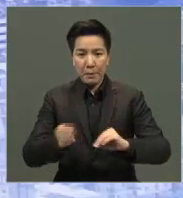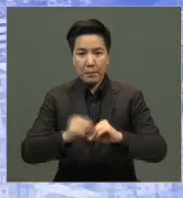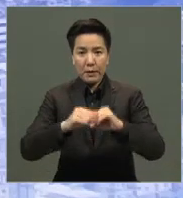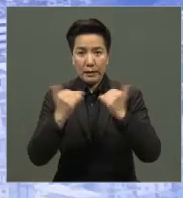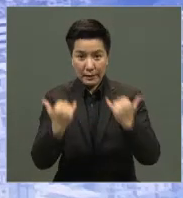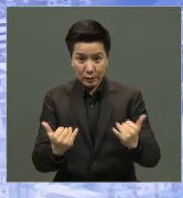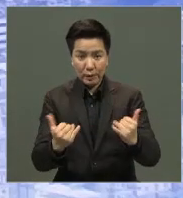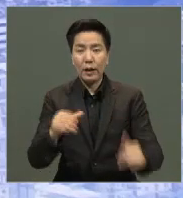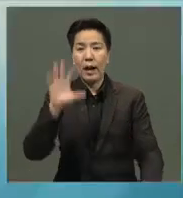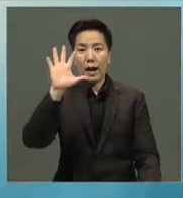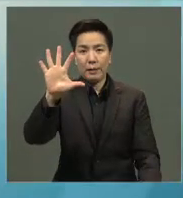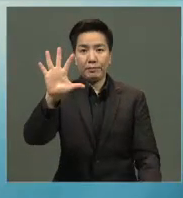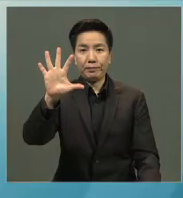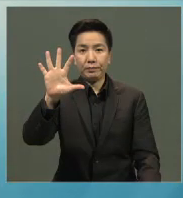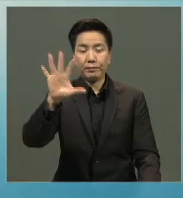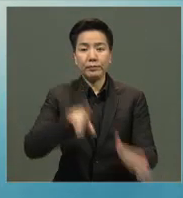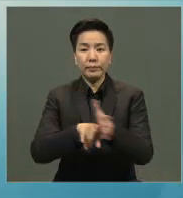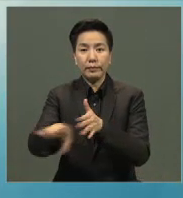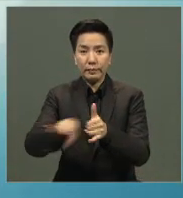หรืออะไรก็แล้วแต่นะครับนี่คือสิ่งที่เราทำสำเร็จจะมาแล้วและจะทำเหมือนต่อไปนะครับครับวันนี้ผมก็จะมารายงานนะครับตัวเลขซึ่งก็จะเพิ่มขึ้นวันนี้เพียงแค่5